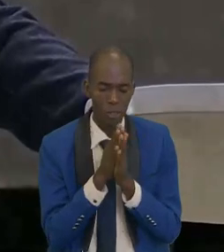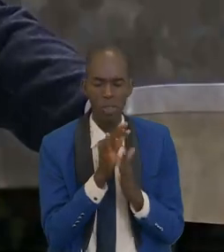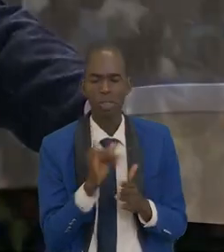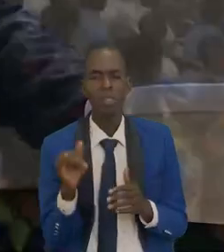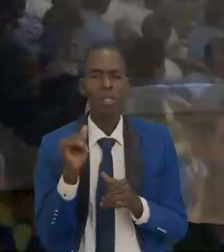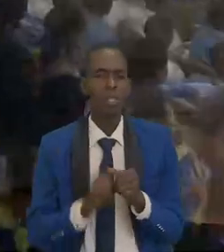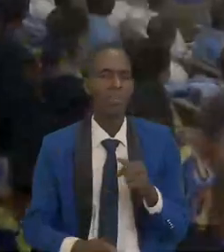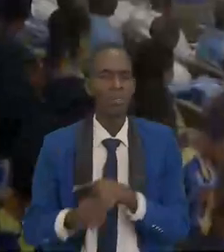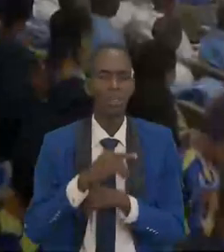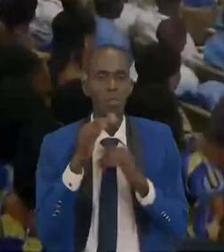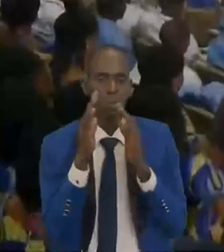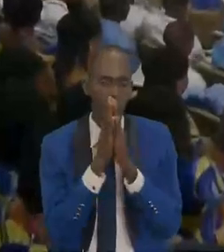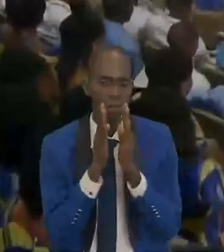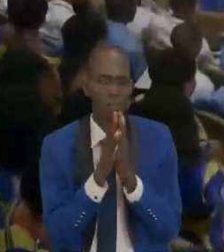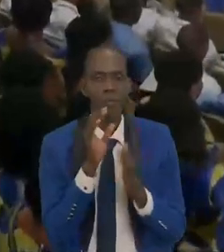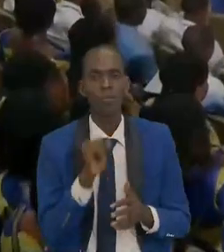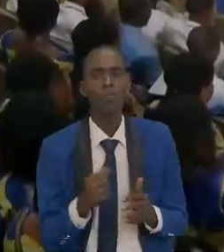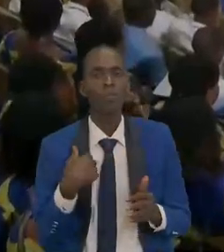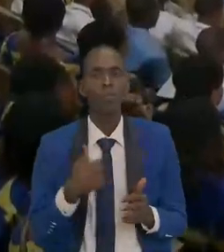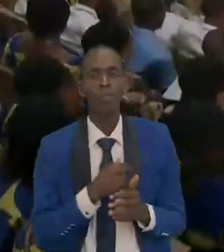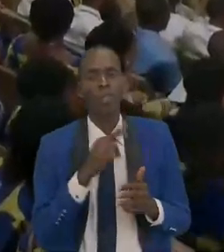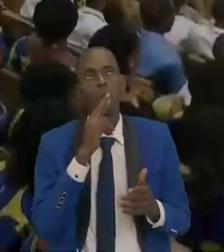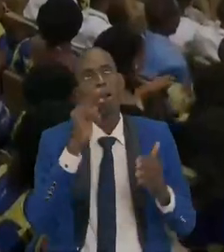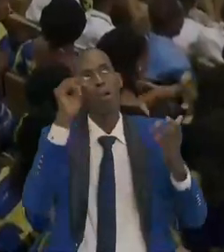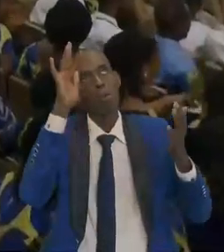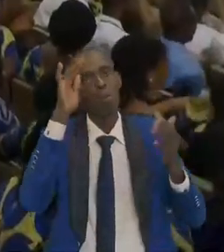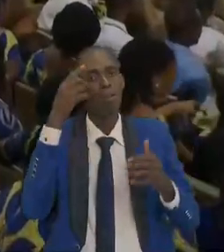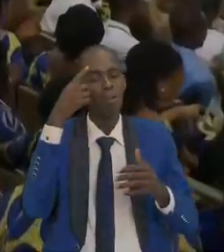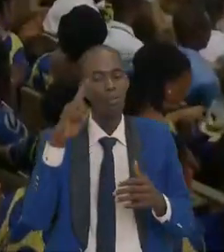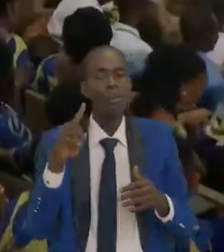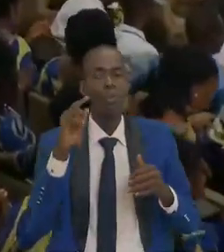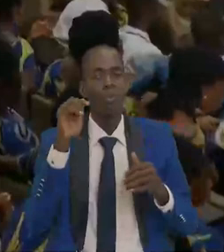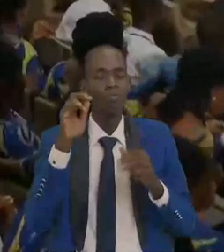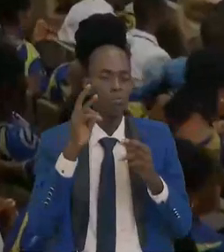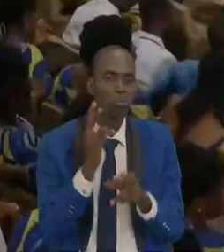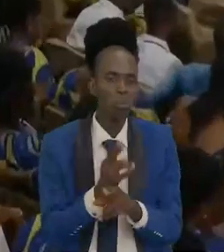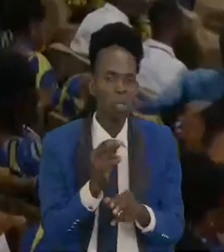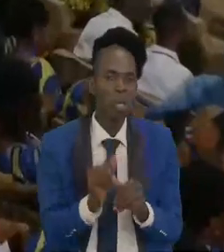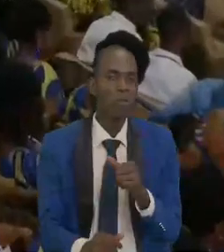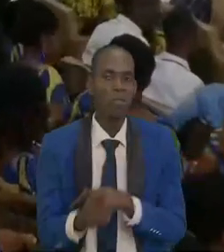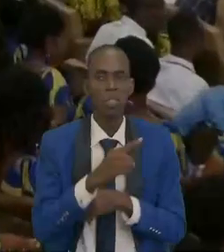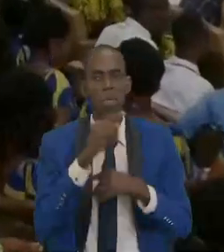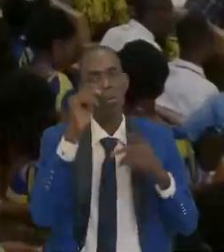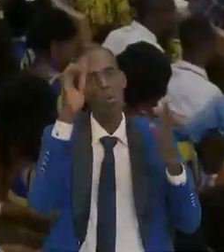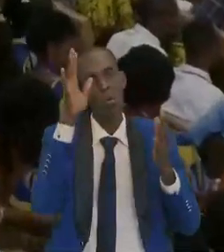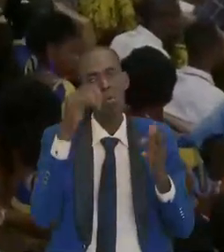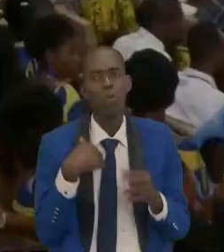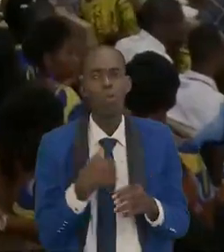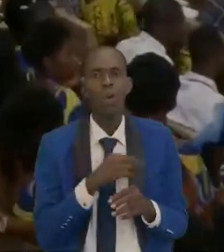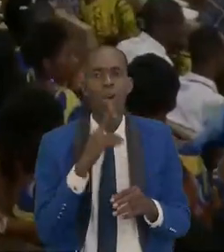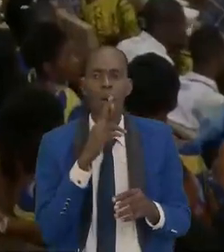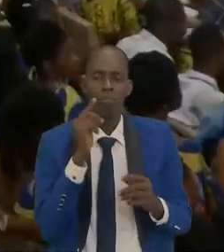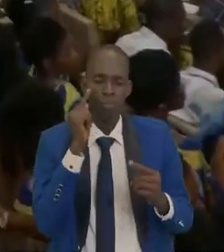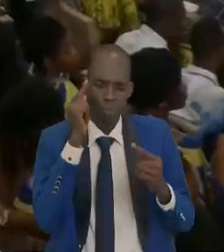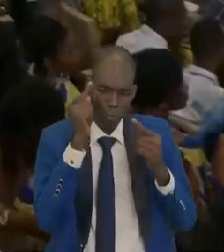régulières. Nous espérons pour des choses régulières. Et nous